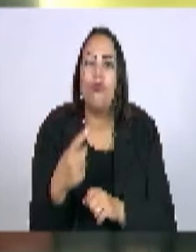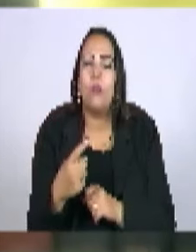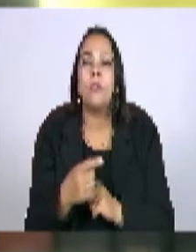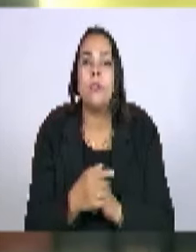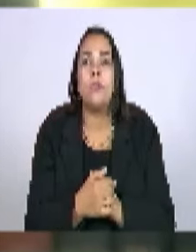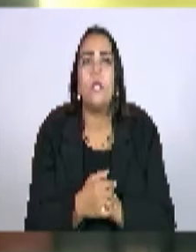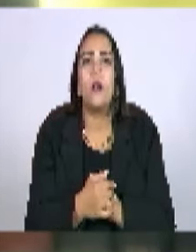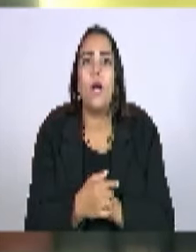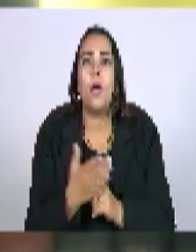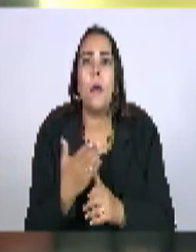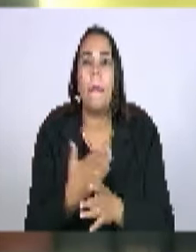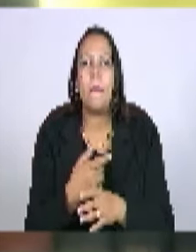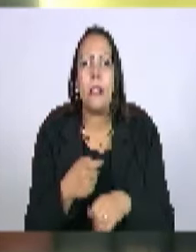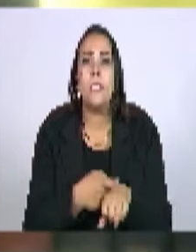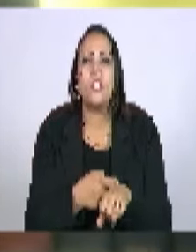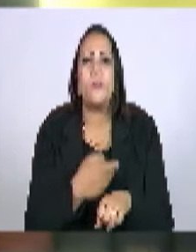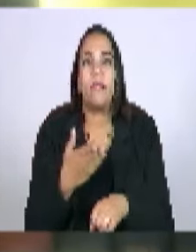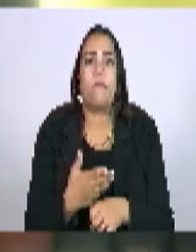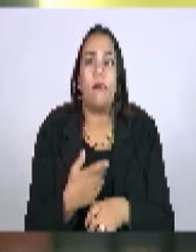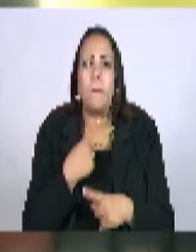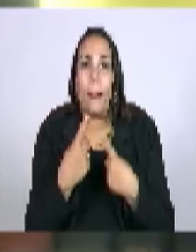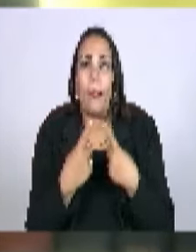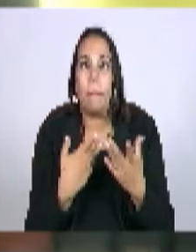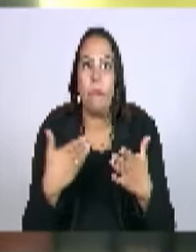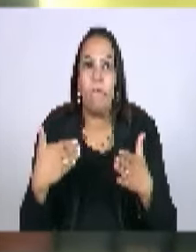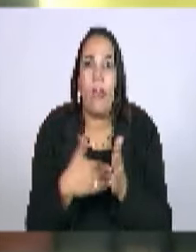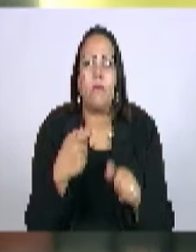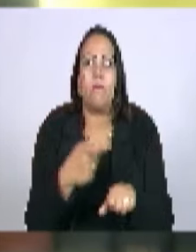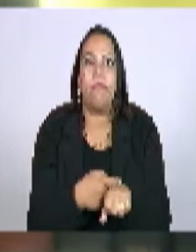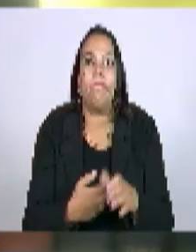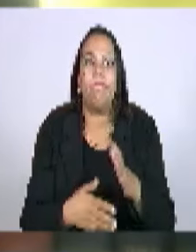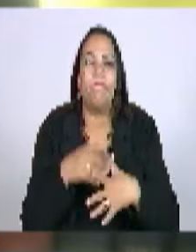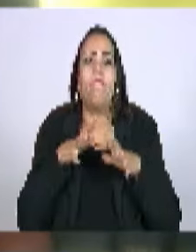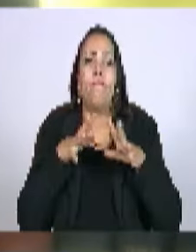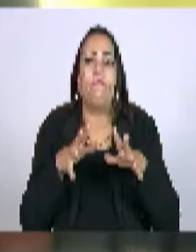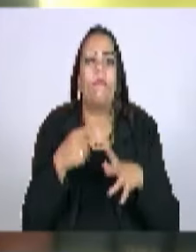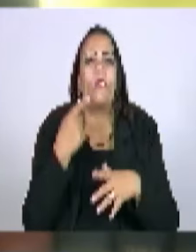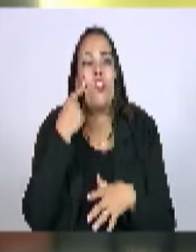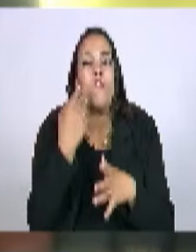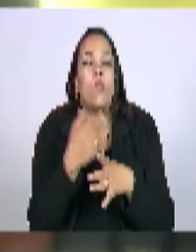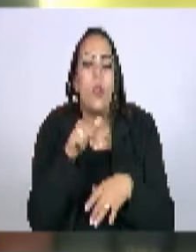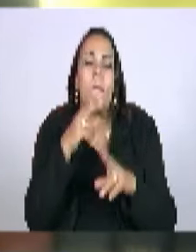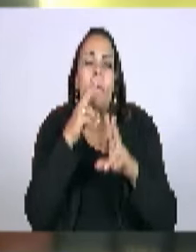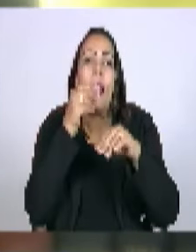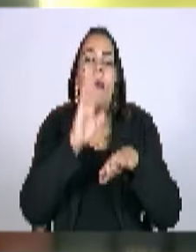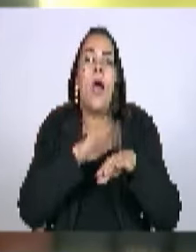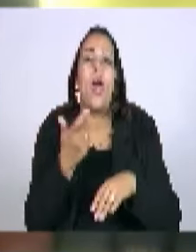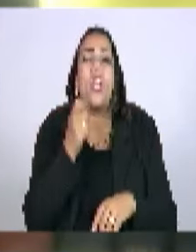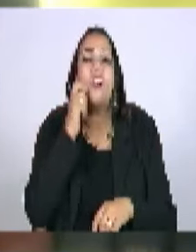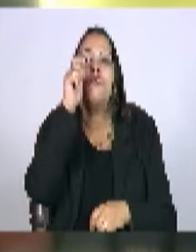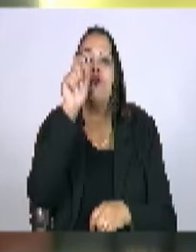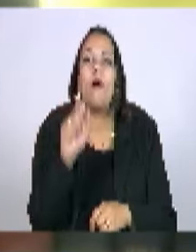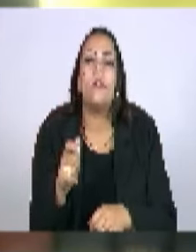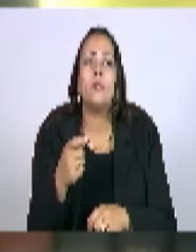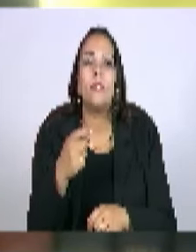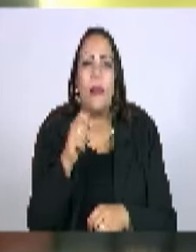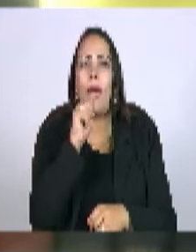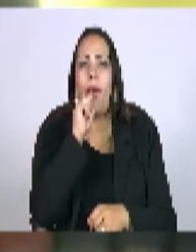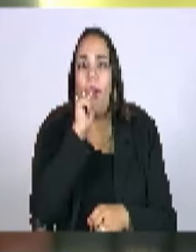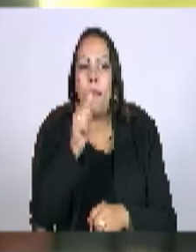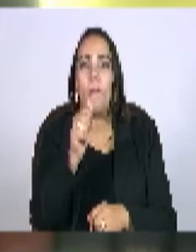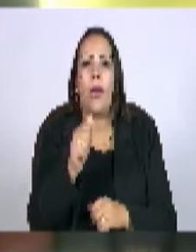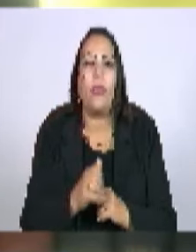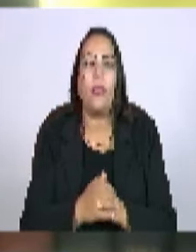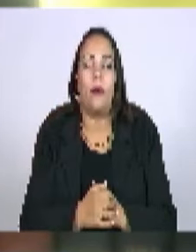لشخص المستفز فزك النهارده عايز اتكلم عن البخيل